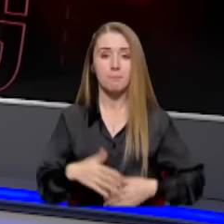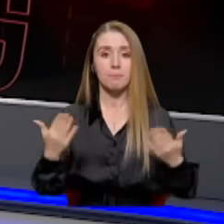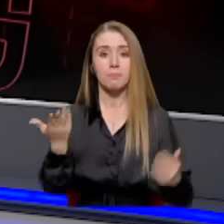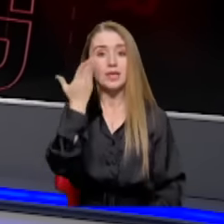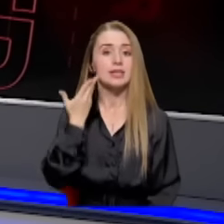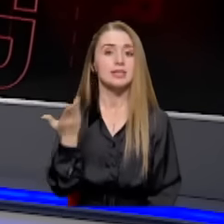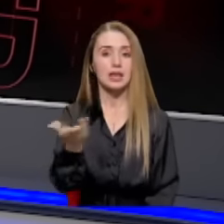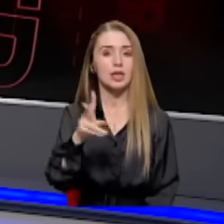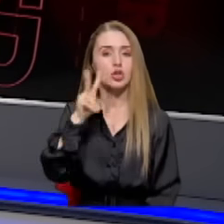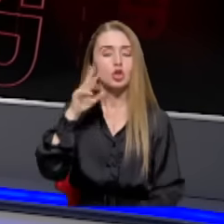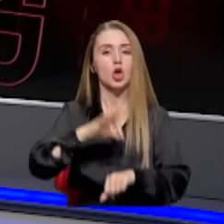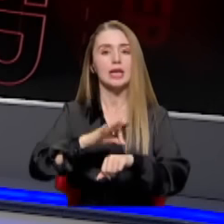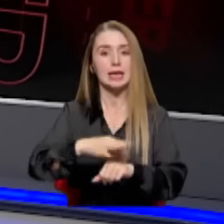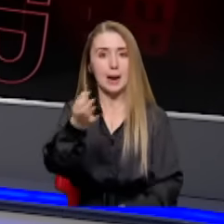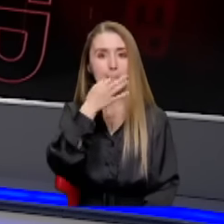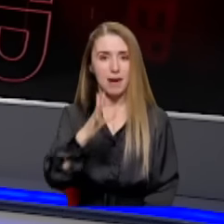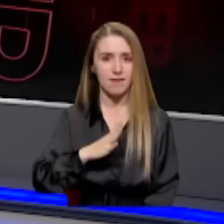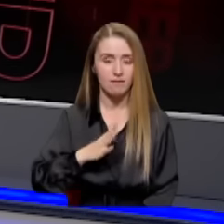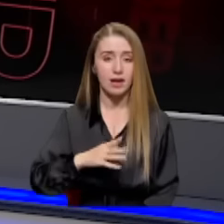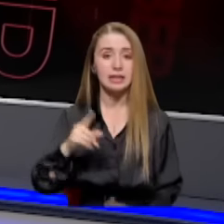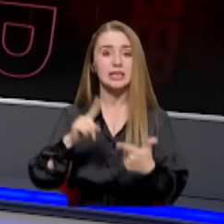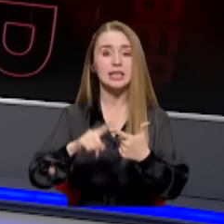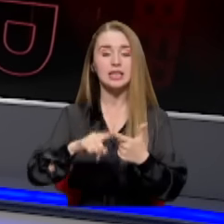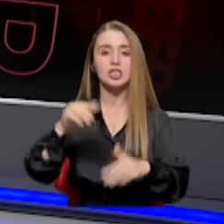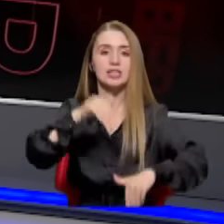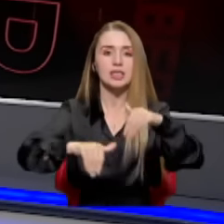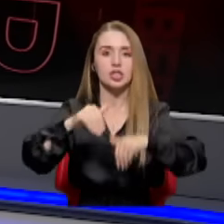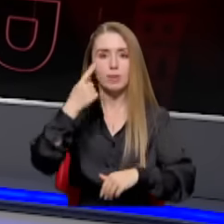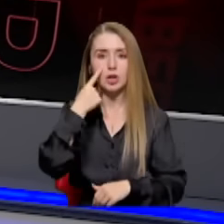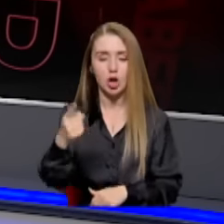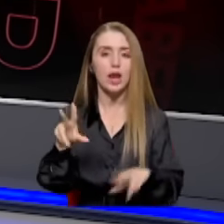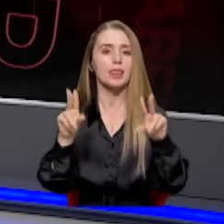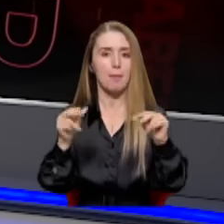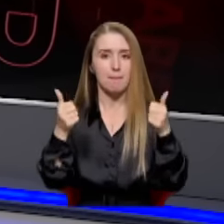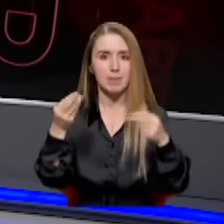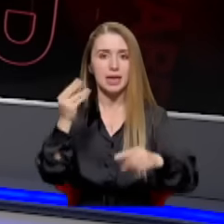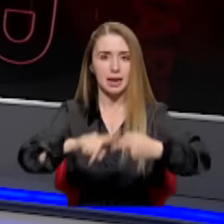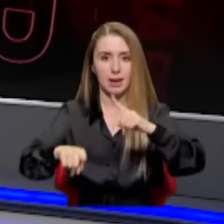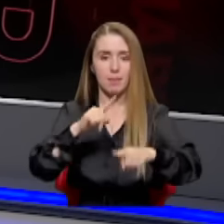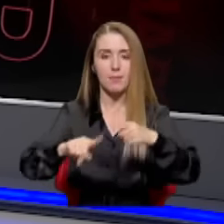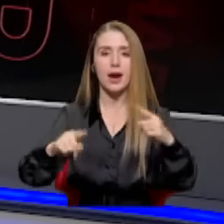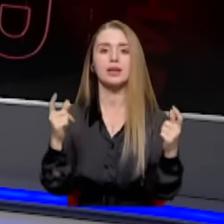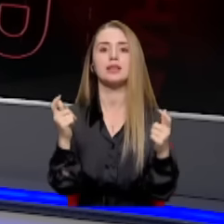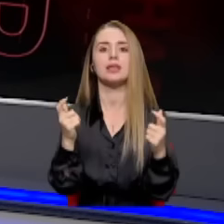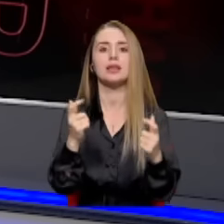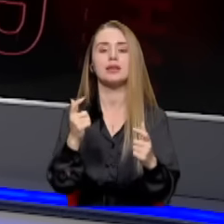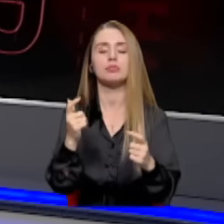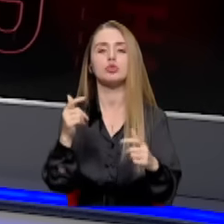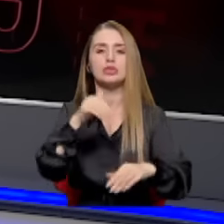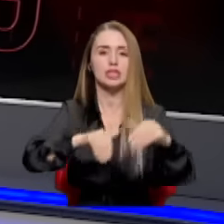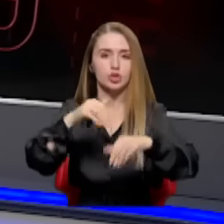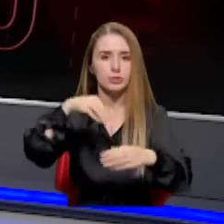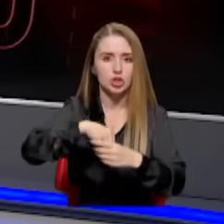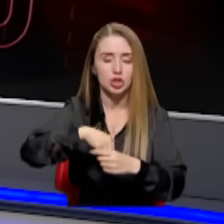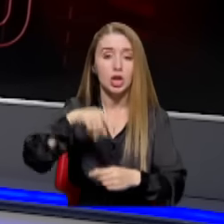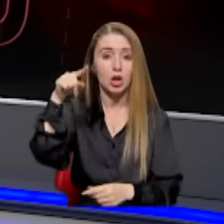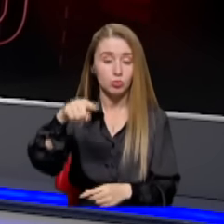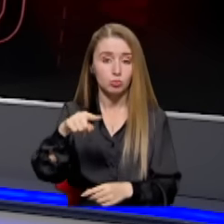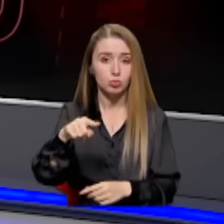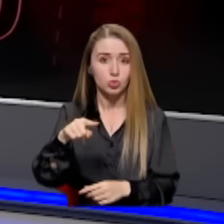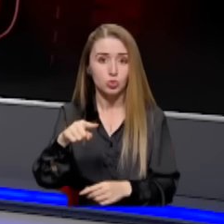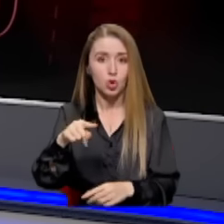sevgili seyirciler, son dakika gelişmesi var. İkinci tur oylamada tamamlandı İYİ Parti'nin olağanüstü kurultayında.